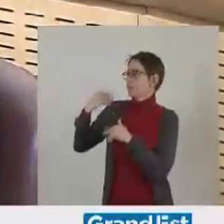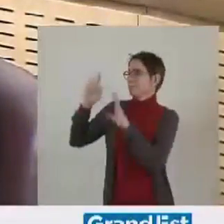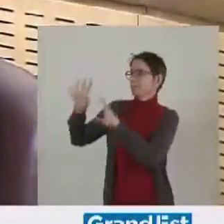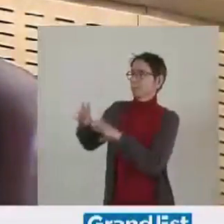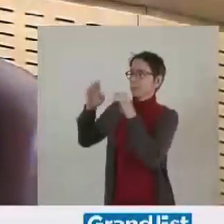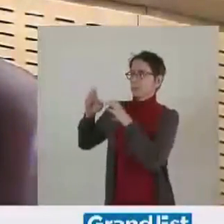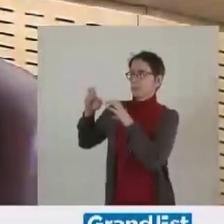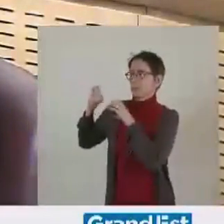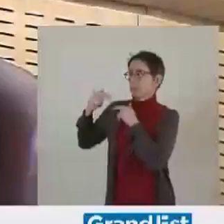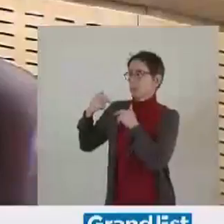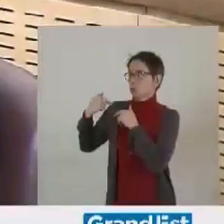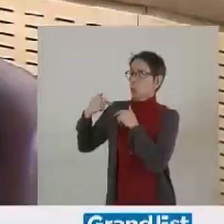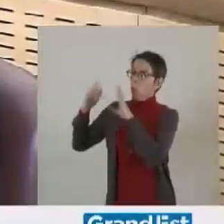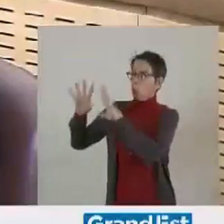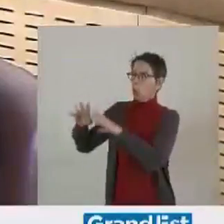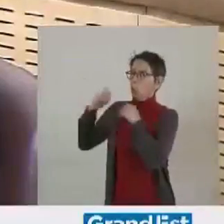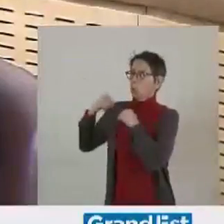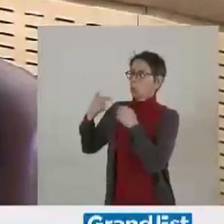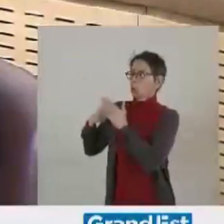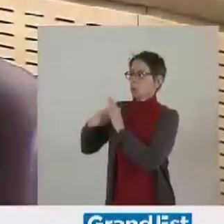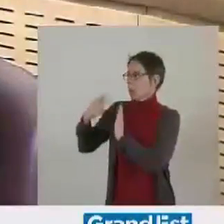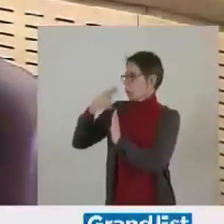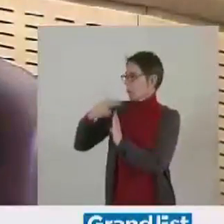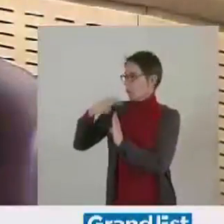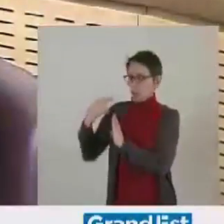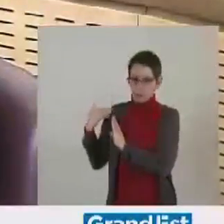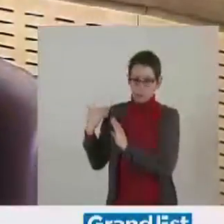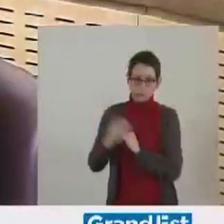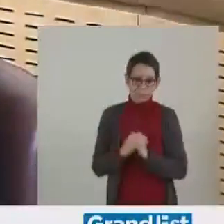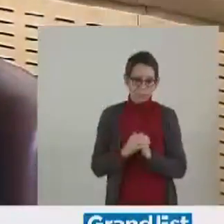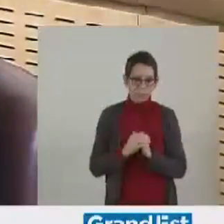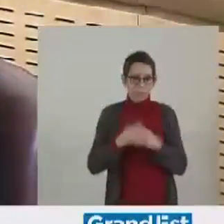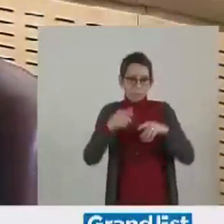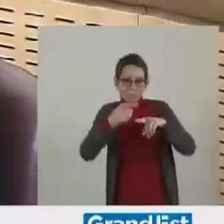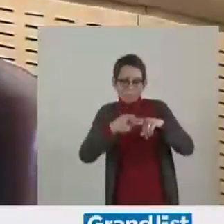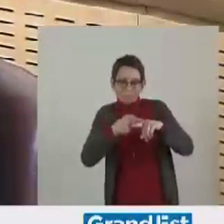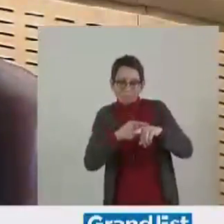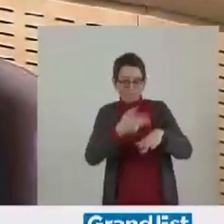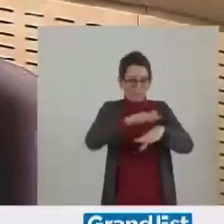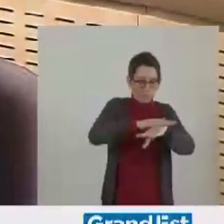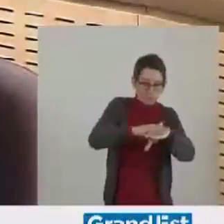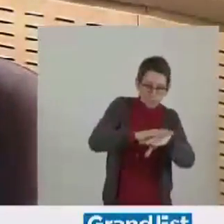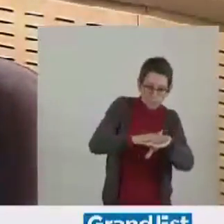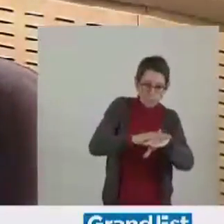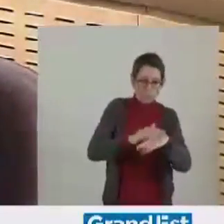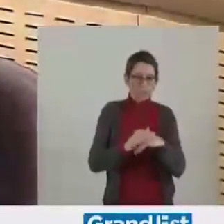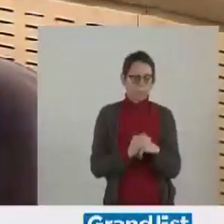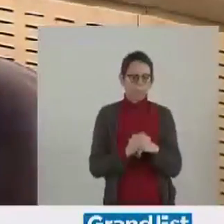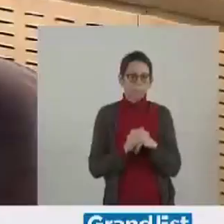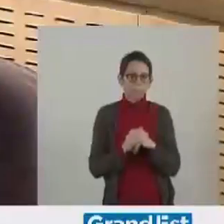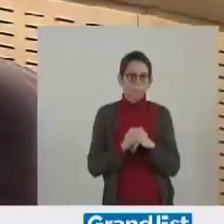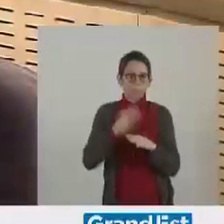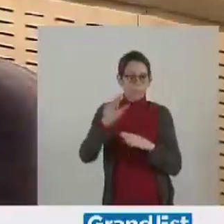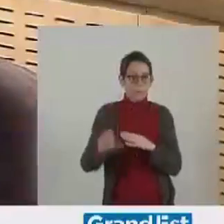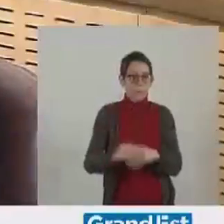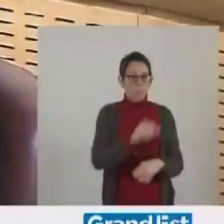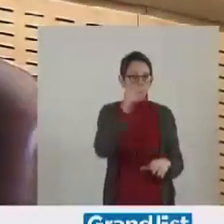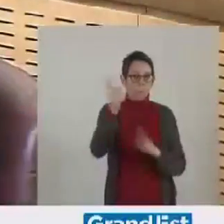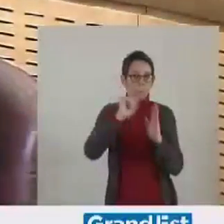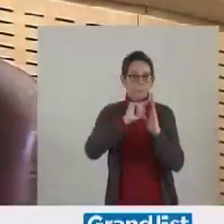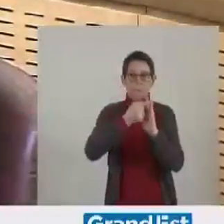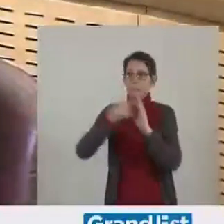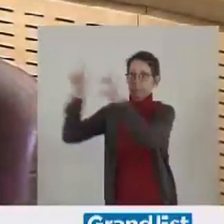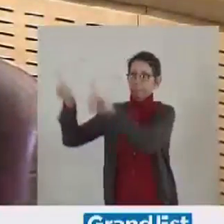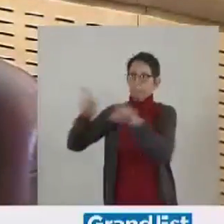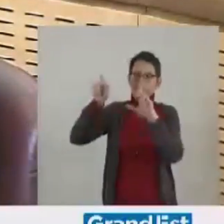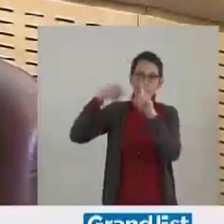plénière au mois de novembre. Alors, en déclinant politique par politique, et pour le premier pilier, c'est le prochain slide,